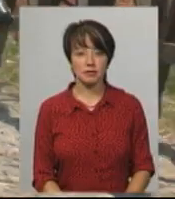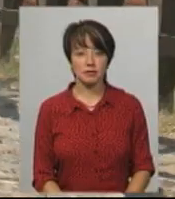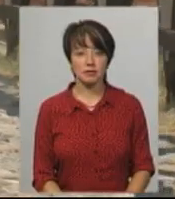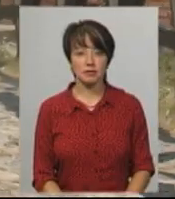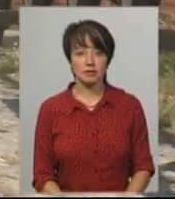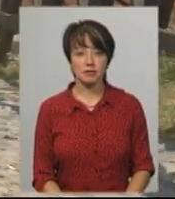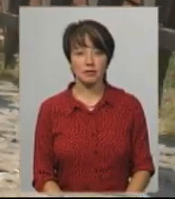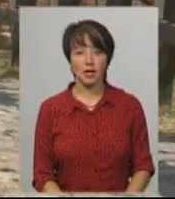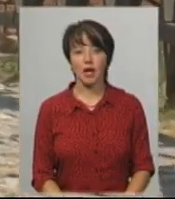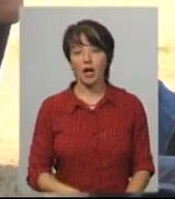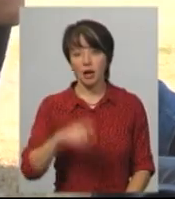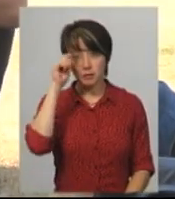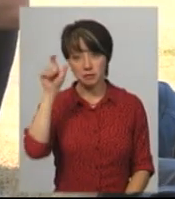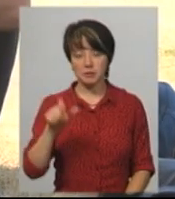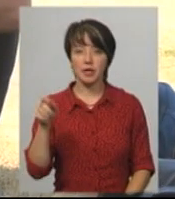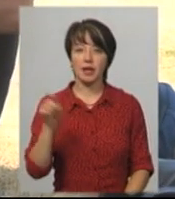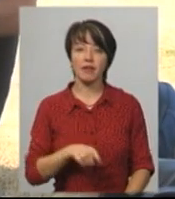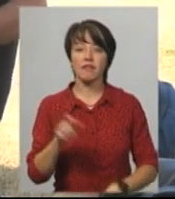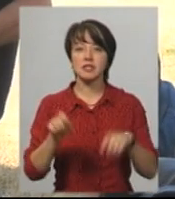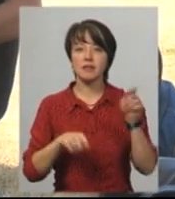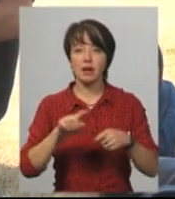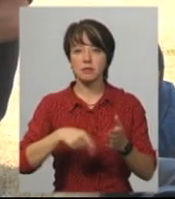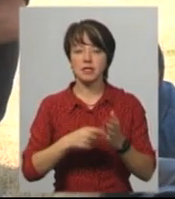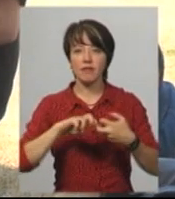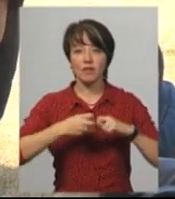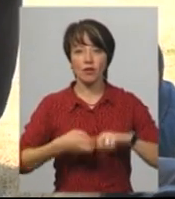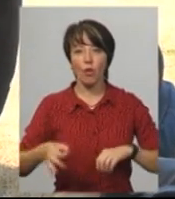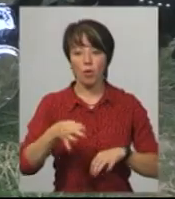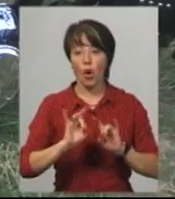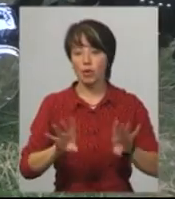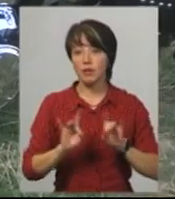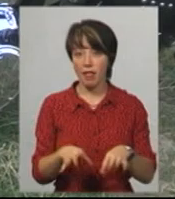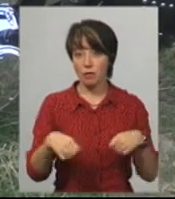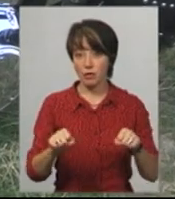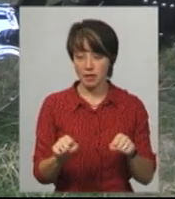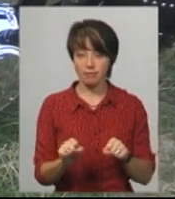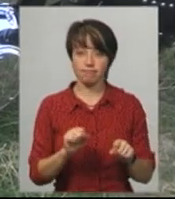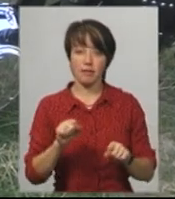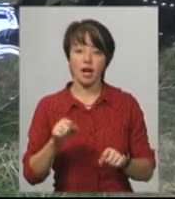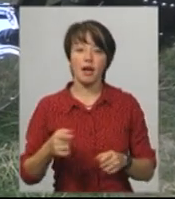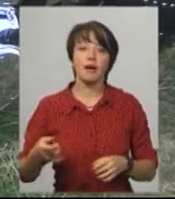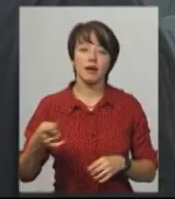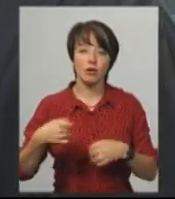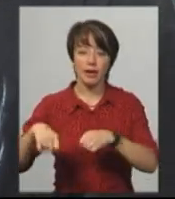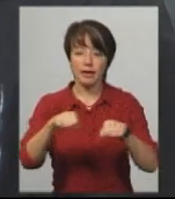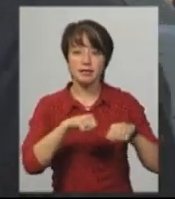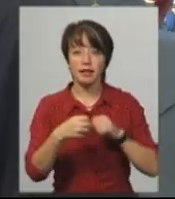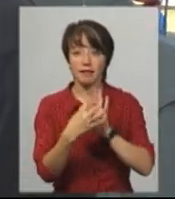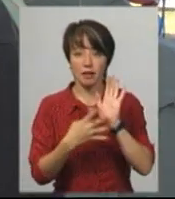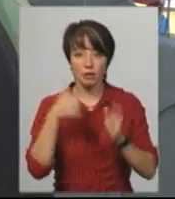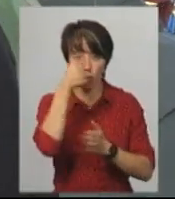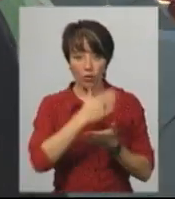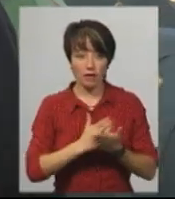Мирослав Лученський приїхав на фестиваль з міста Косів Івано-Франківської області. Розповідає, що на мотоциклі їздить 19 років. Дізнався